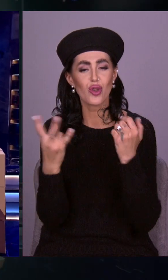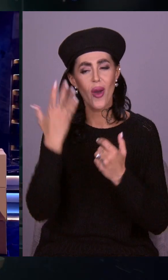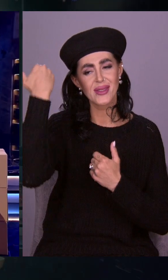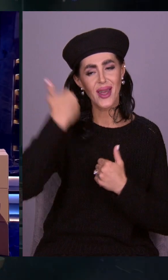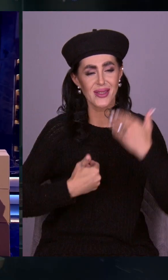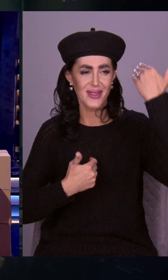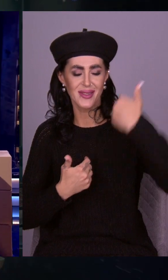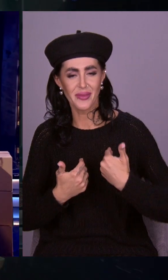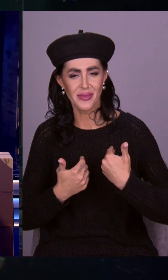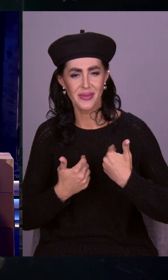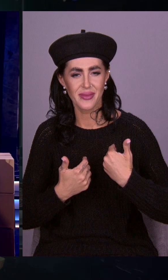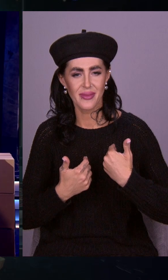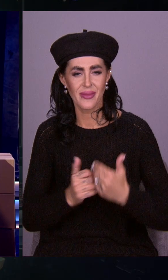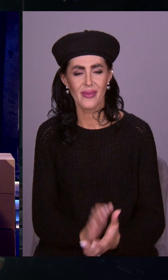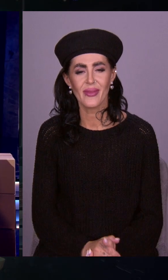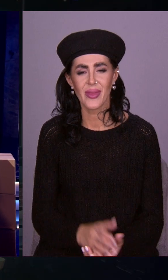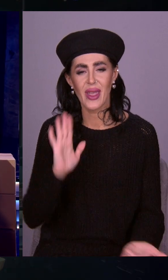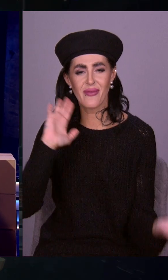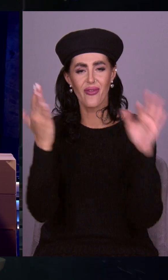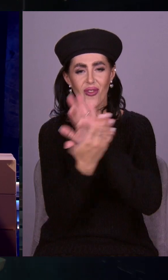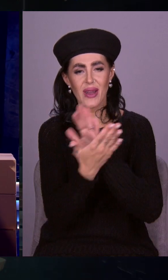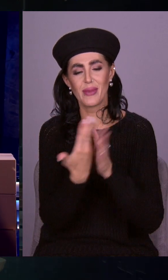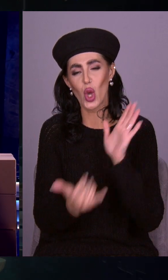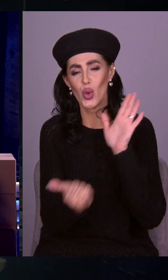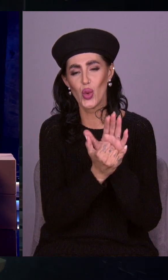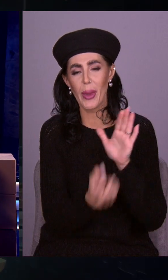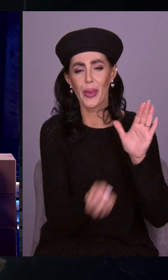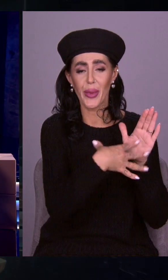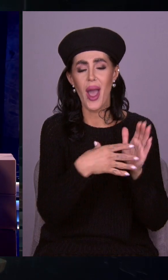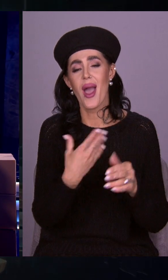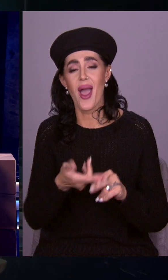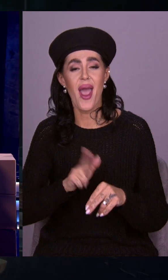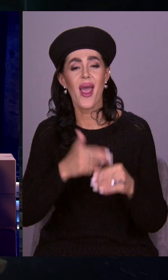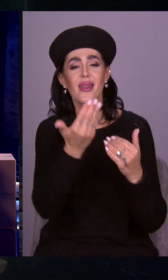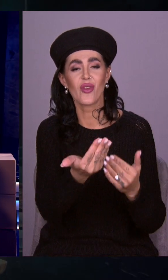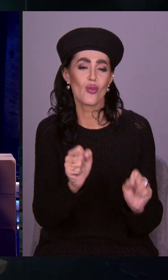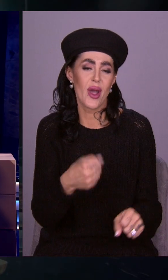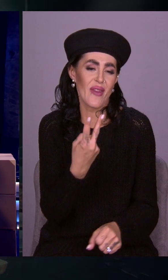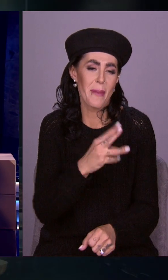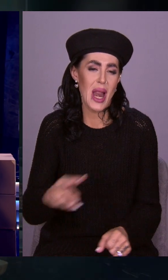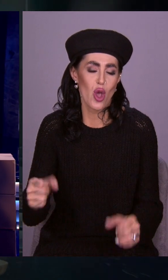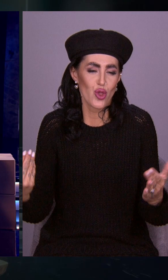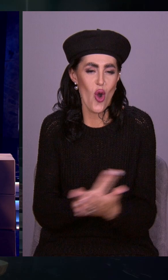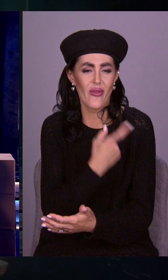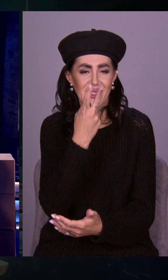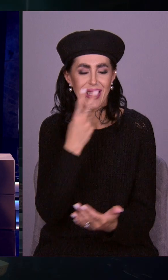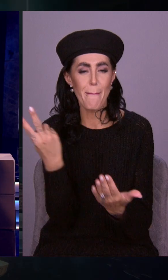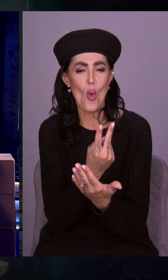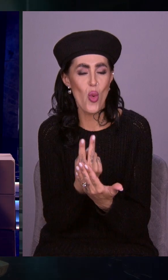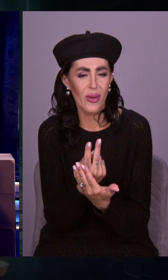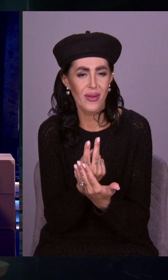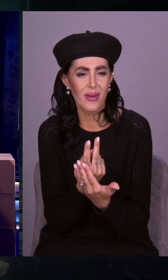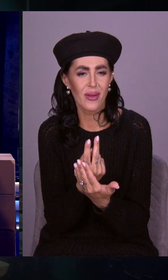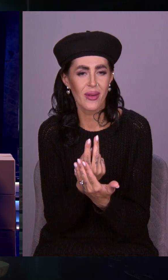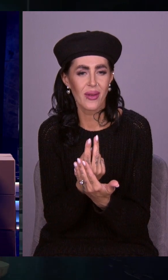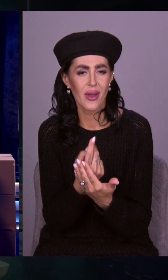Каже, Маша, перегорни і залив Ютуб, ну там є якісь просмотри, щось знов набере, 2 мільйони знов буде. Ай, клас! А можна